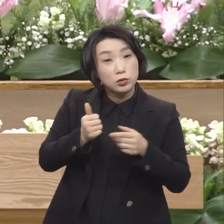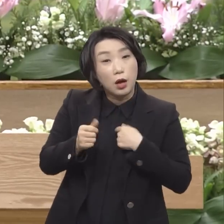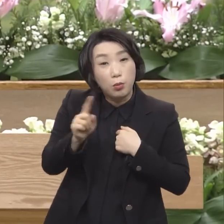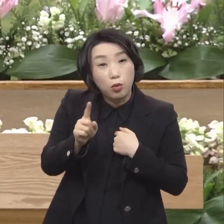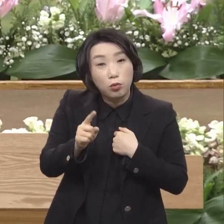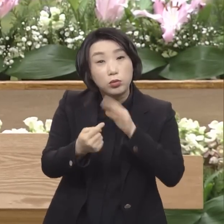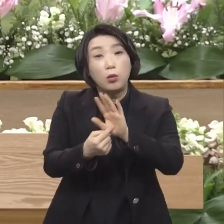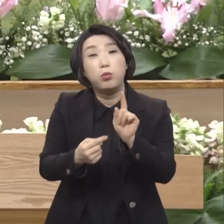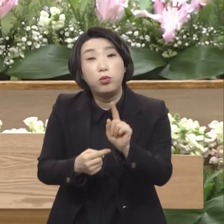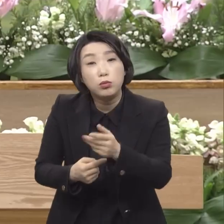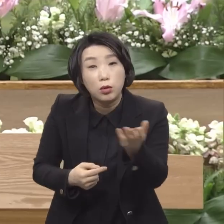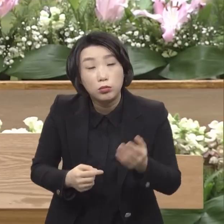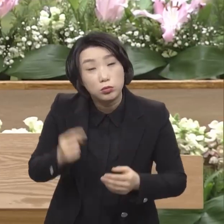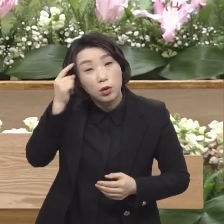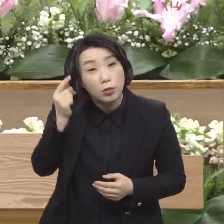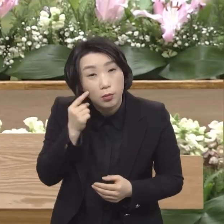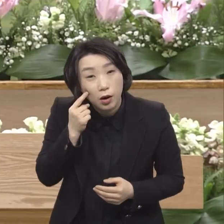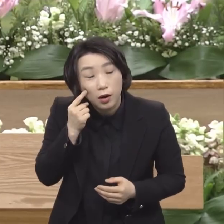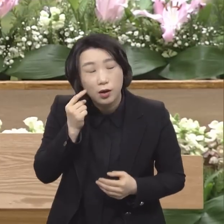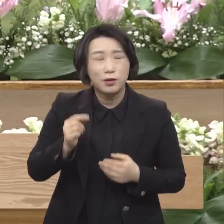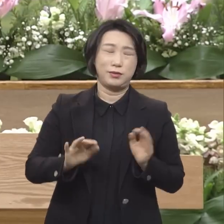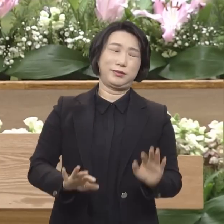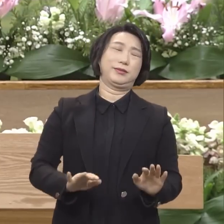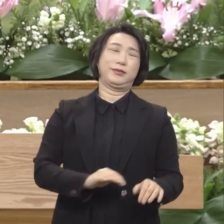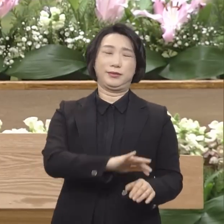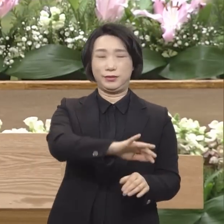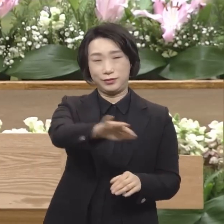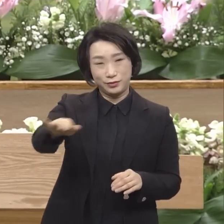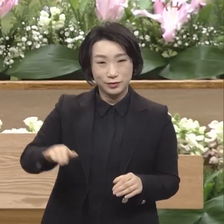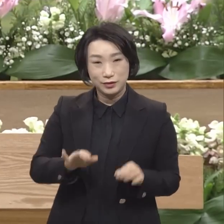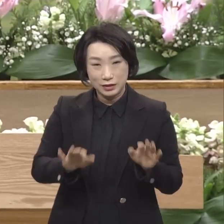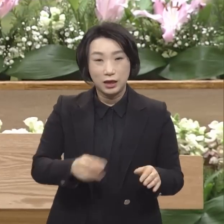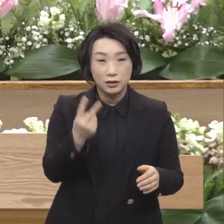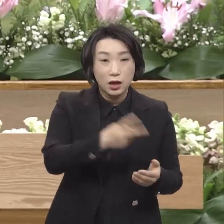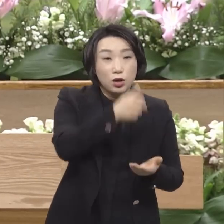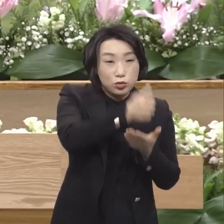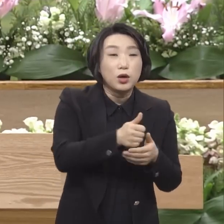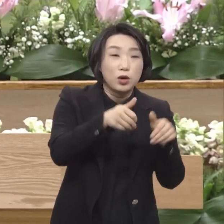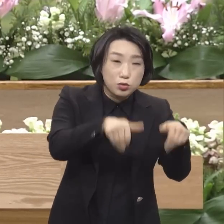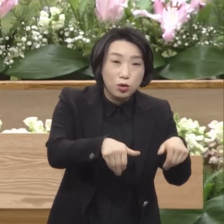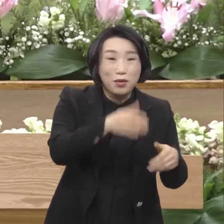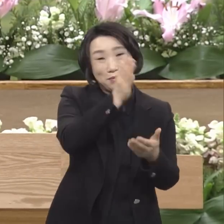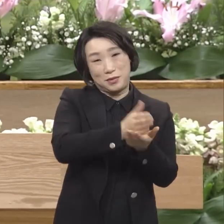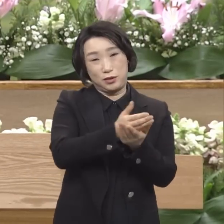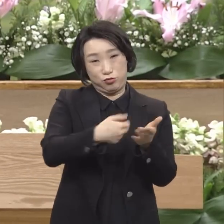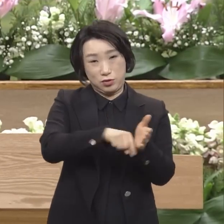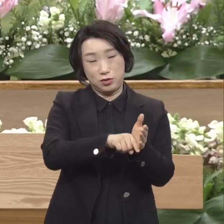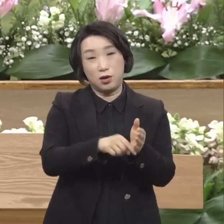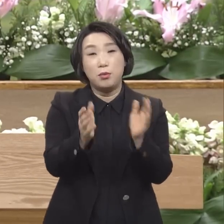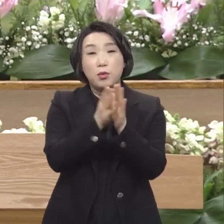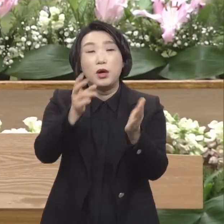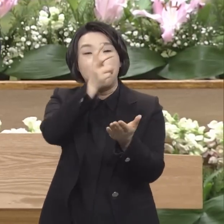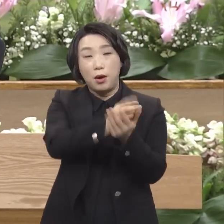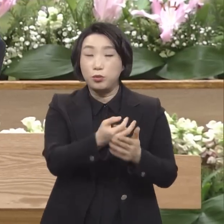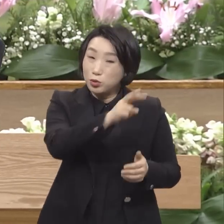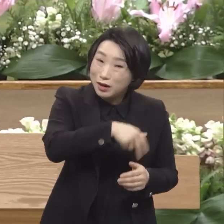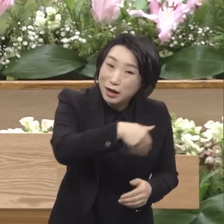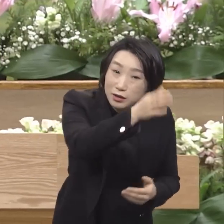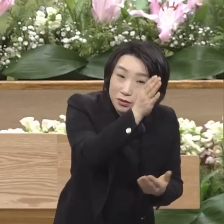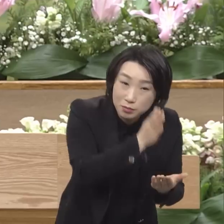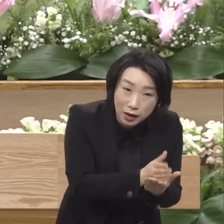뭘 말해주고 있냐 말이요. 우리는 다시는 죄의 종이 되지 않기 위해서 율법으로 돌아가지